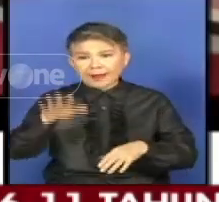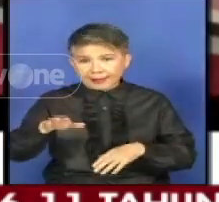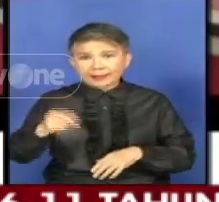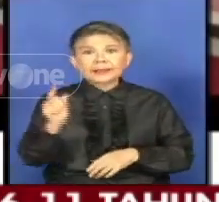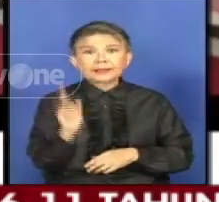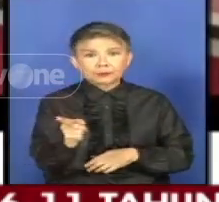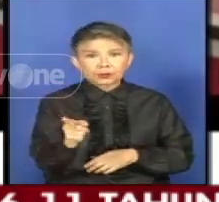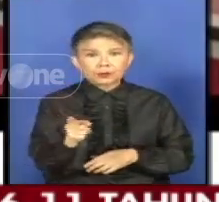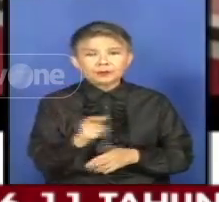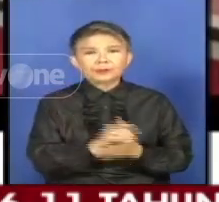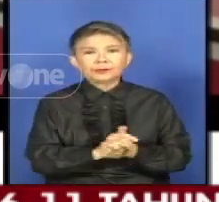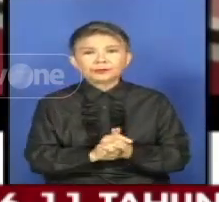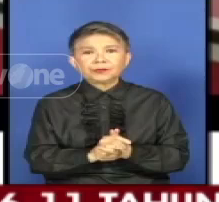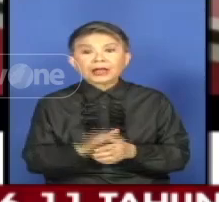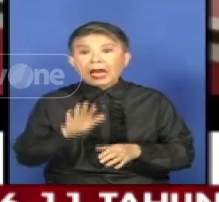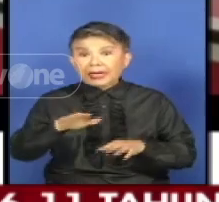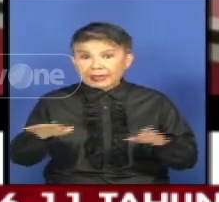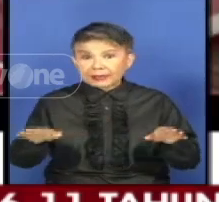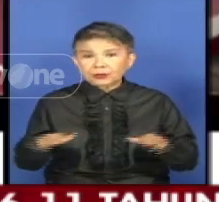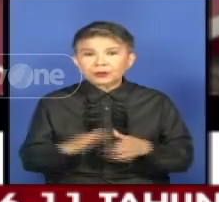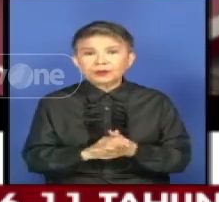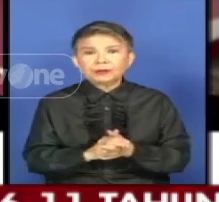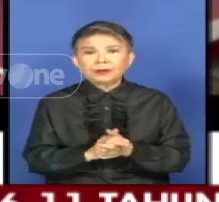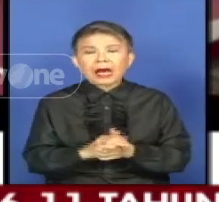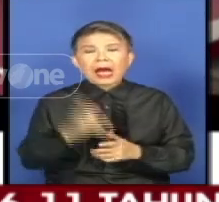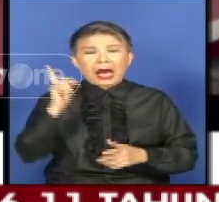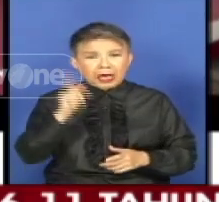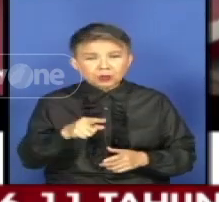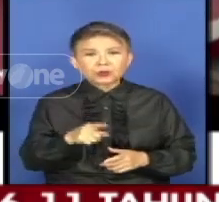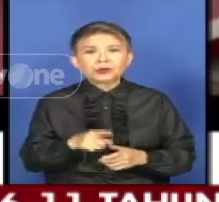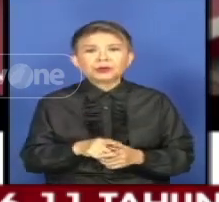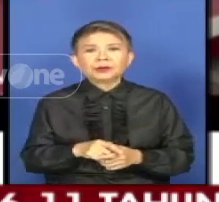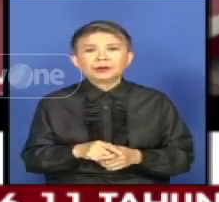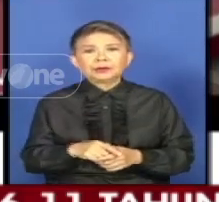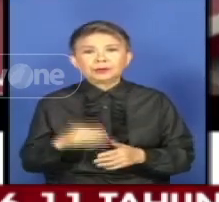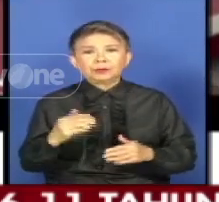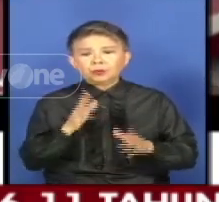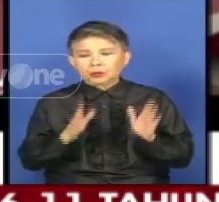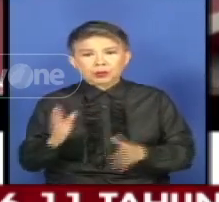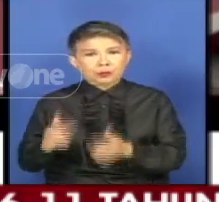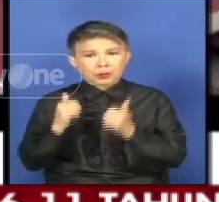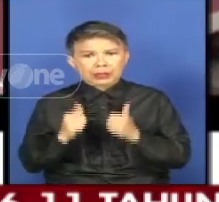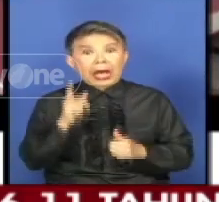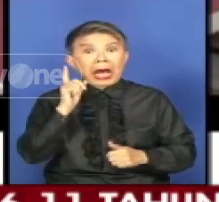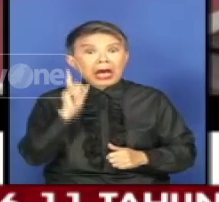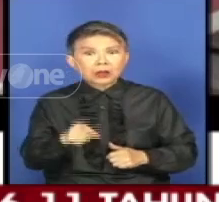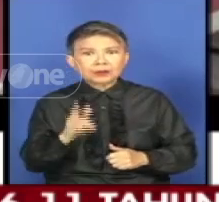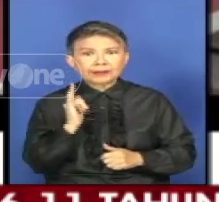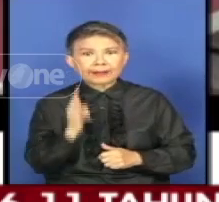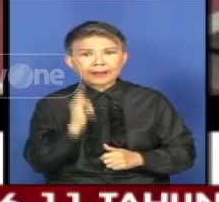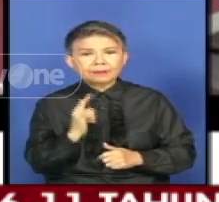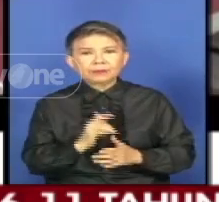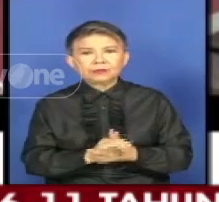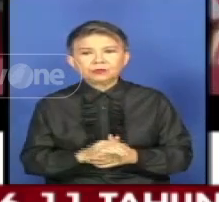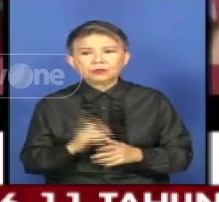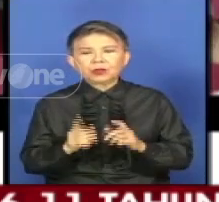tersebut, di mana nantinya para anak-anak ini juga wajib atau diwajibkan untuk menerapkan protokol kesehatan ketika